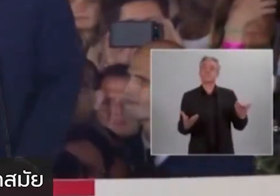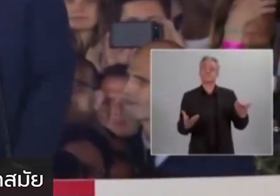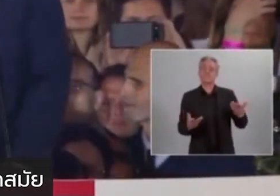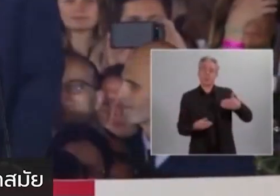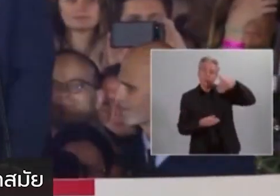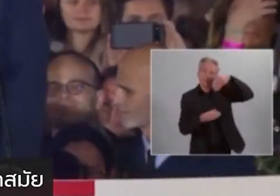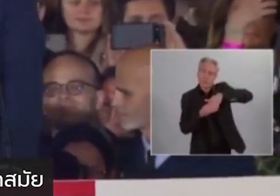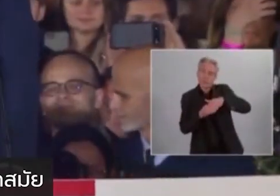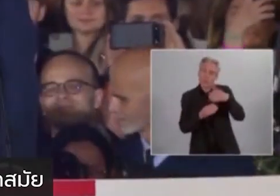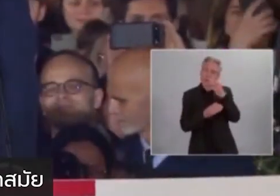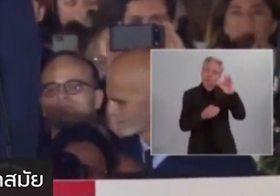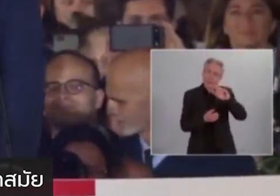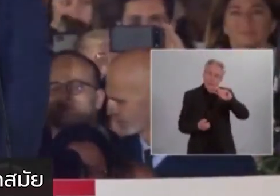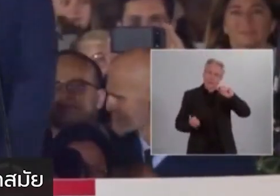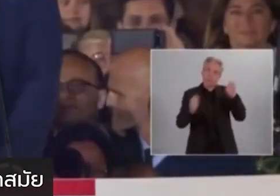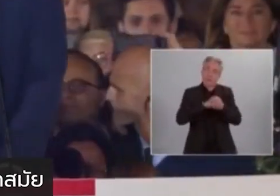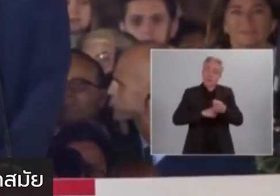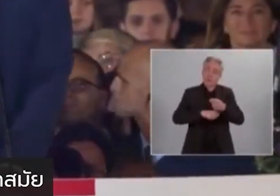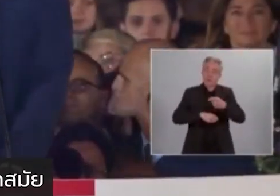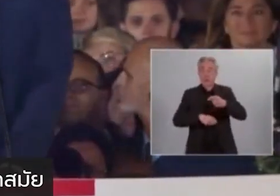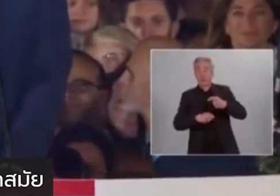แน่ค่ะพี่กอย่า